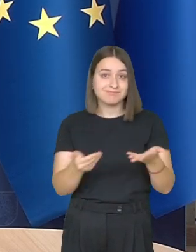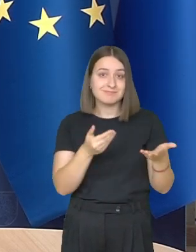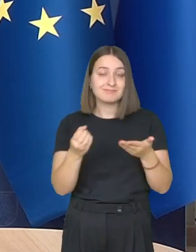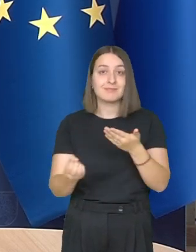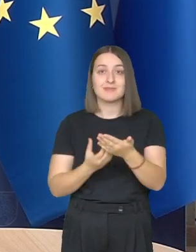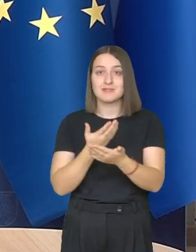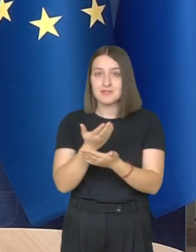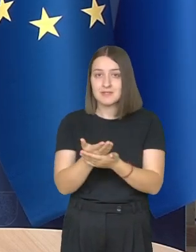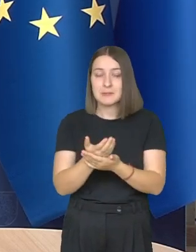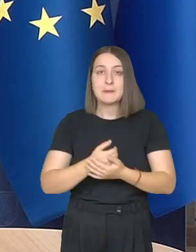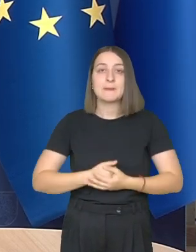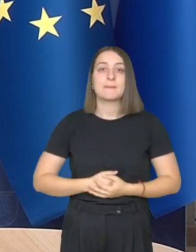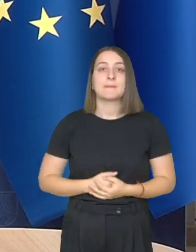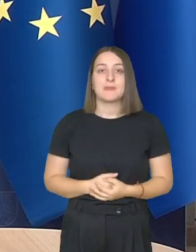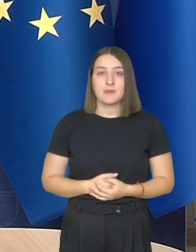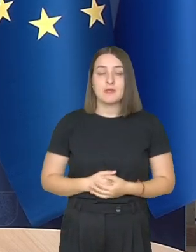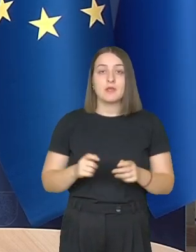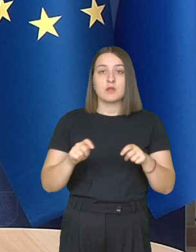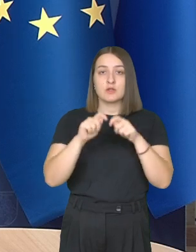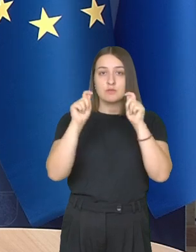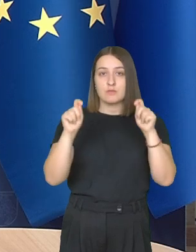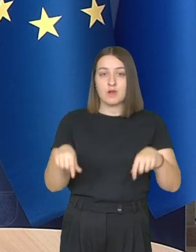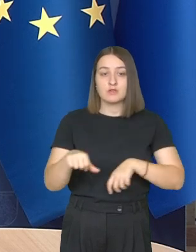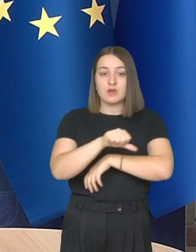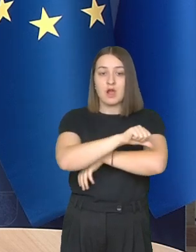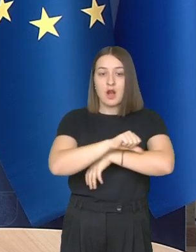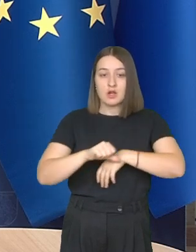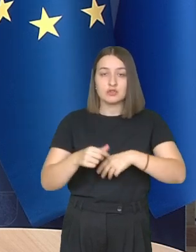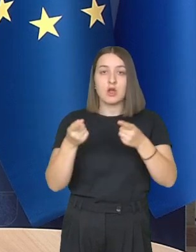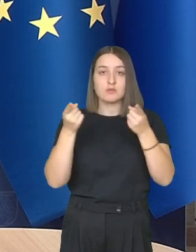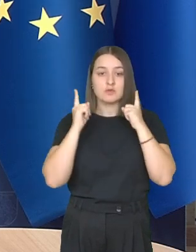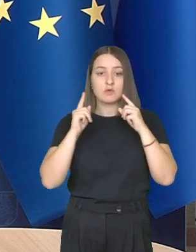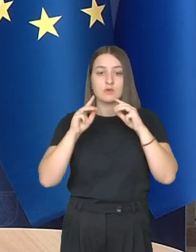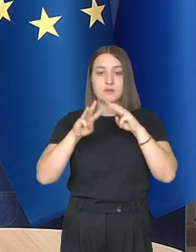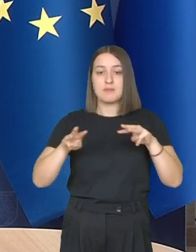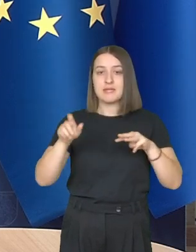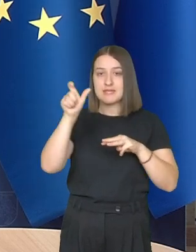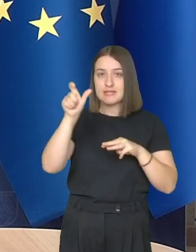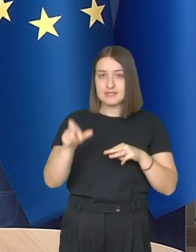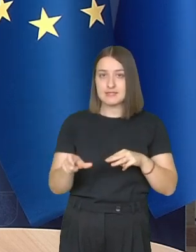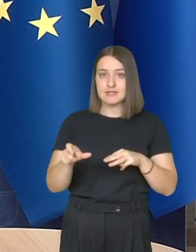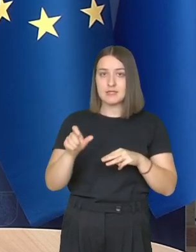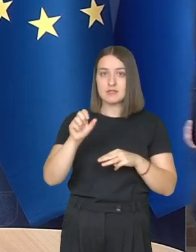pasisakymams pirmiausia kviečiame krašto apsaugos ministrą lauriną kašiūną